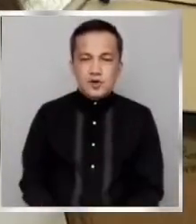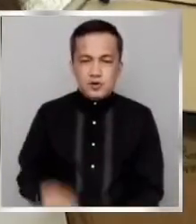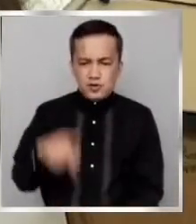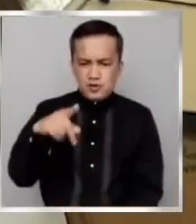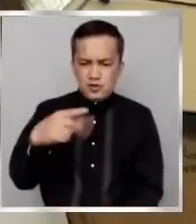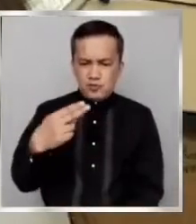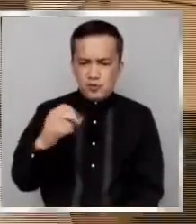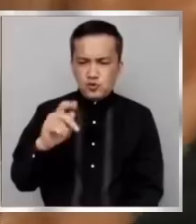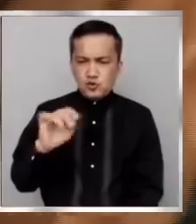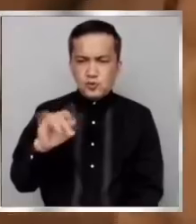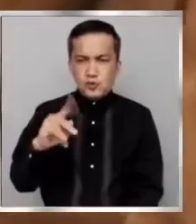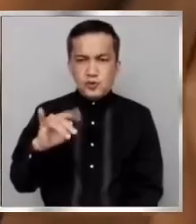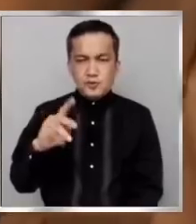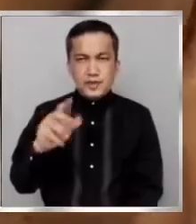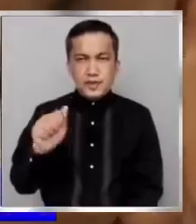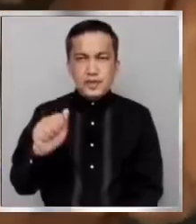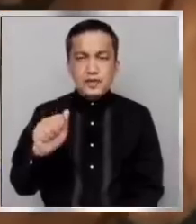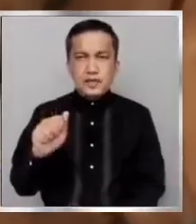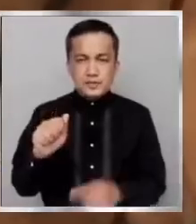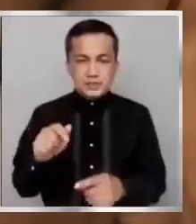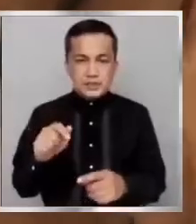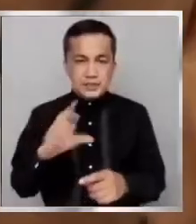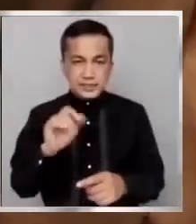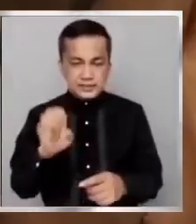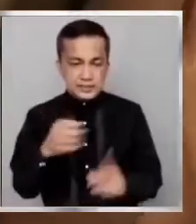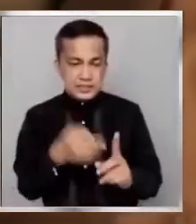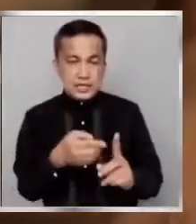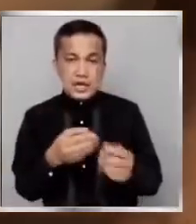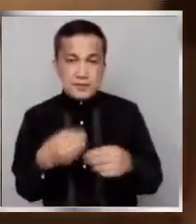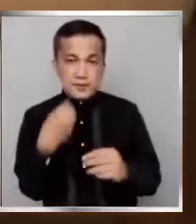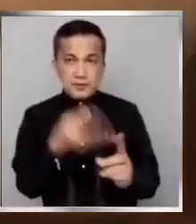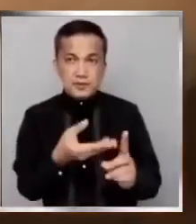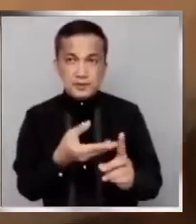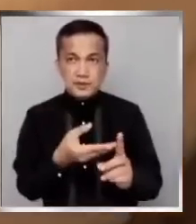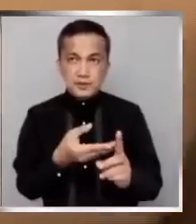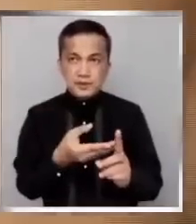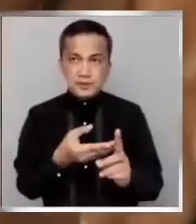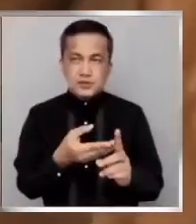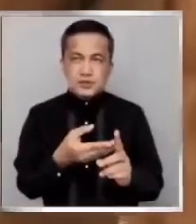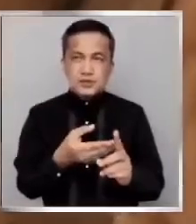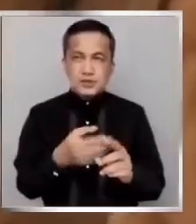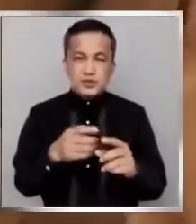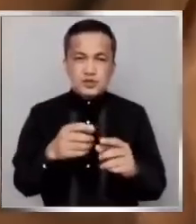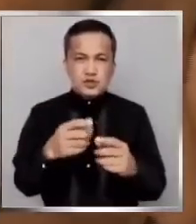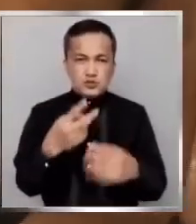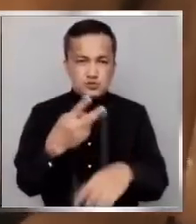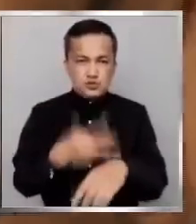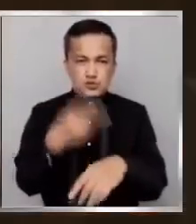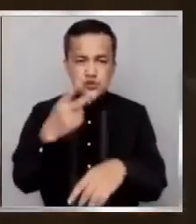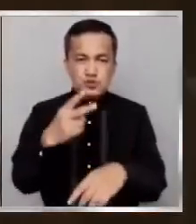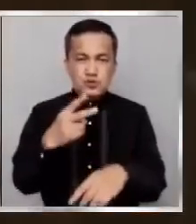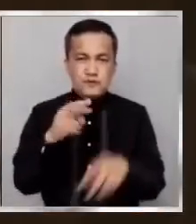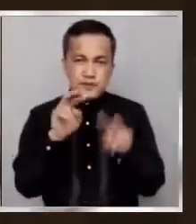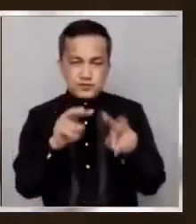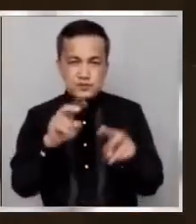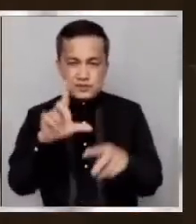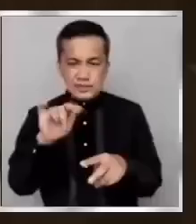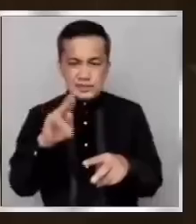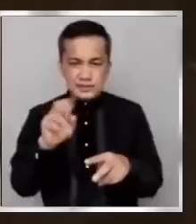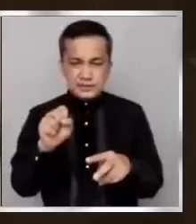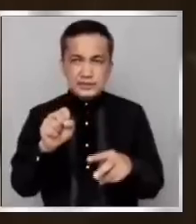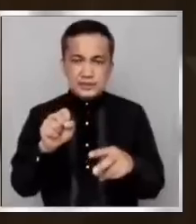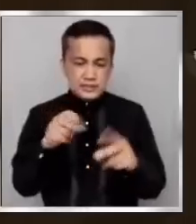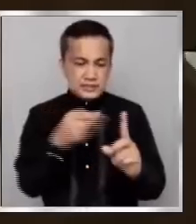niya. So ang ibibigay ko sa kanya is a double vision lens wherein makakabasa siya